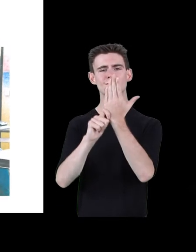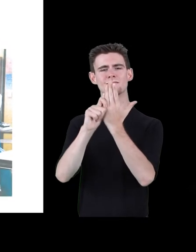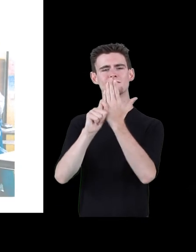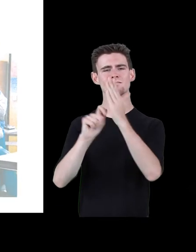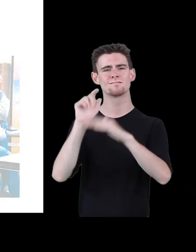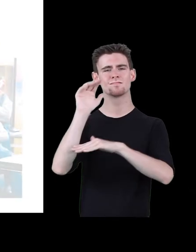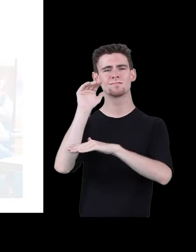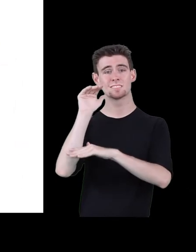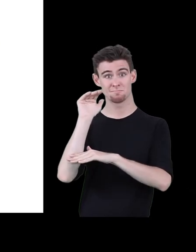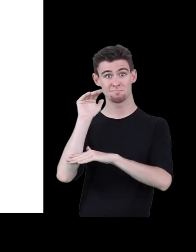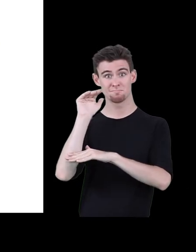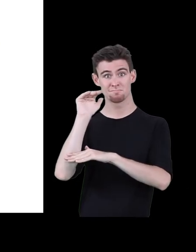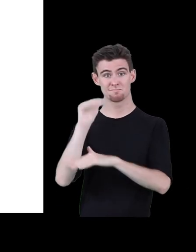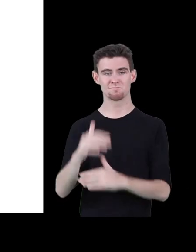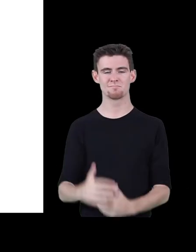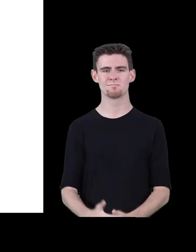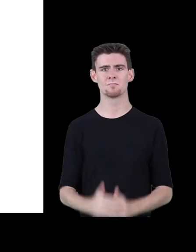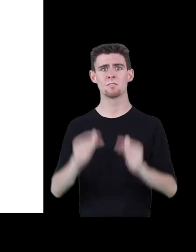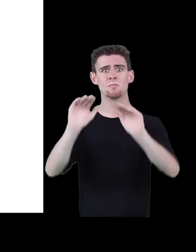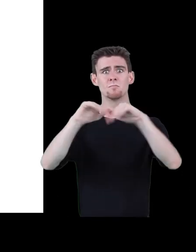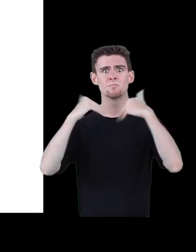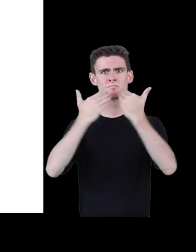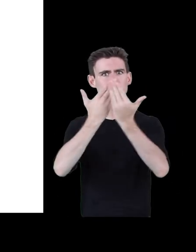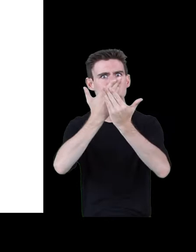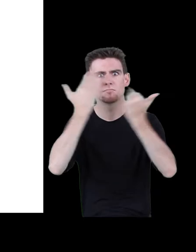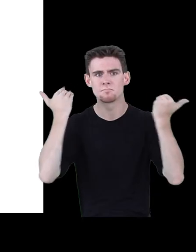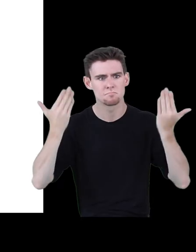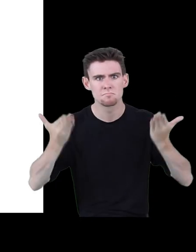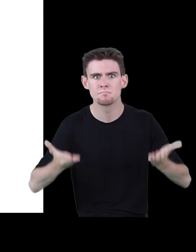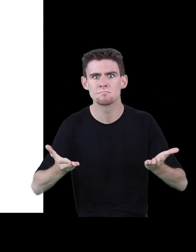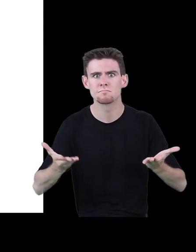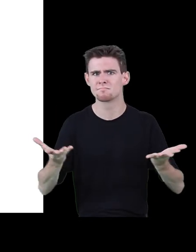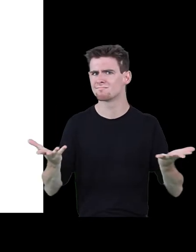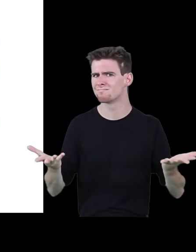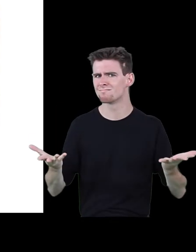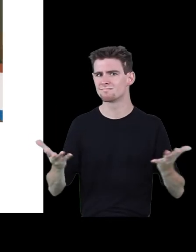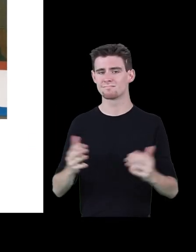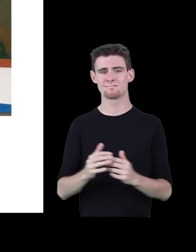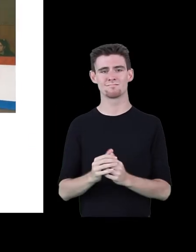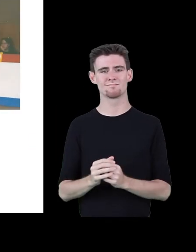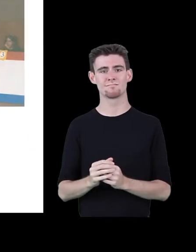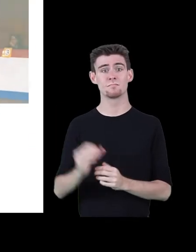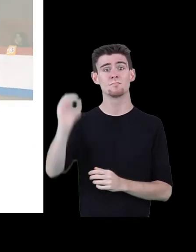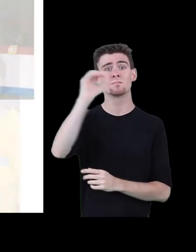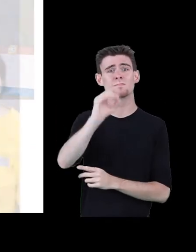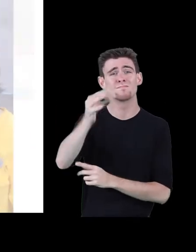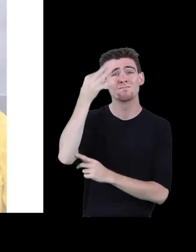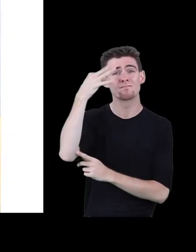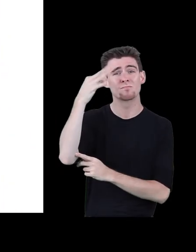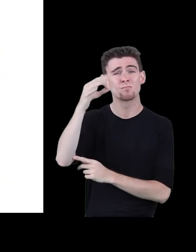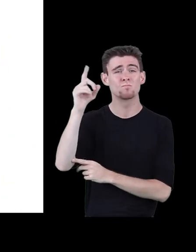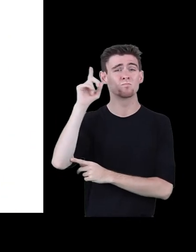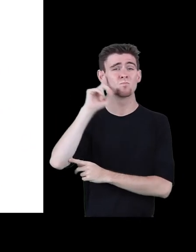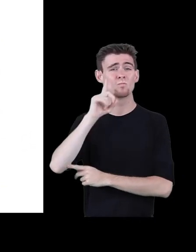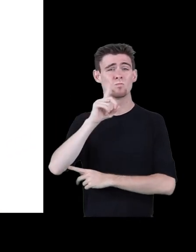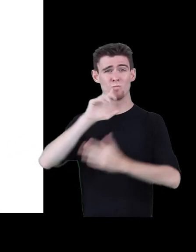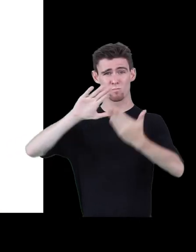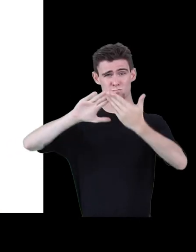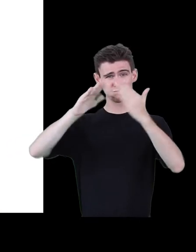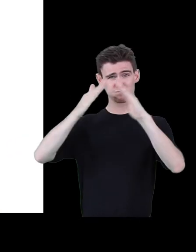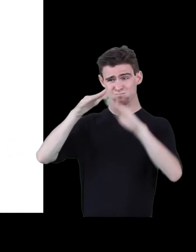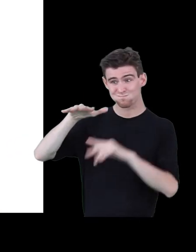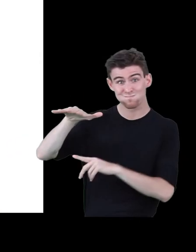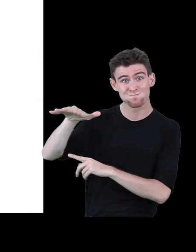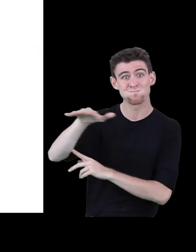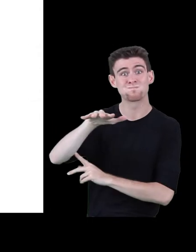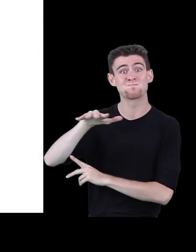Ce documentaire vise à vous présenter un monde que vous ne connaissez peut-être pas. La communauté sourde franco-ontarienne.